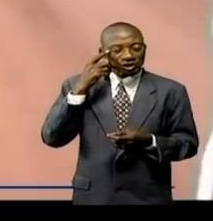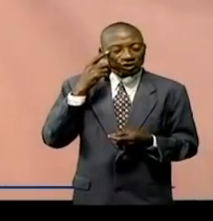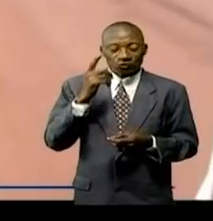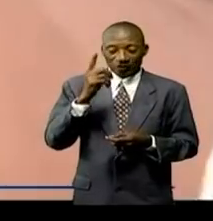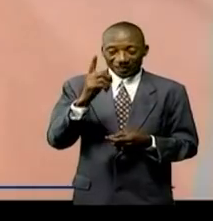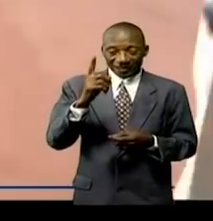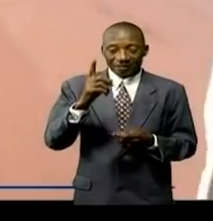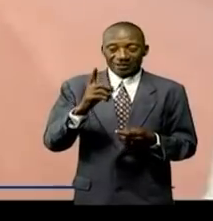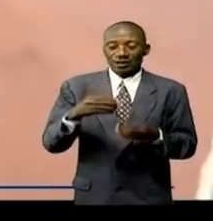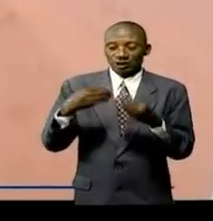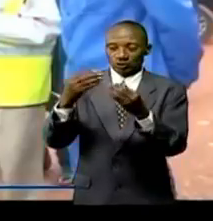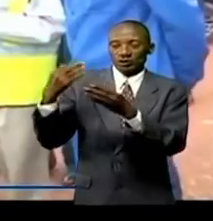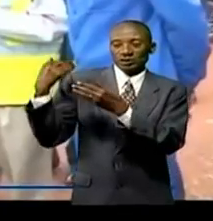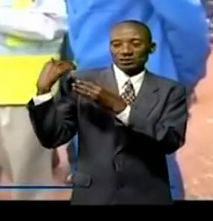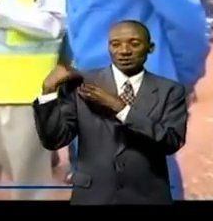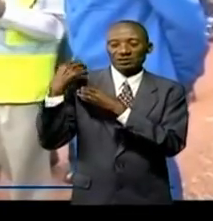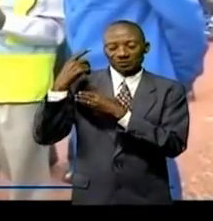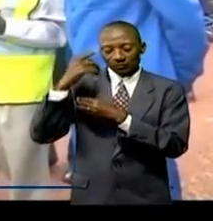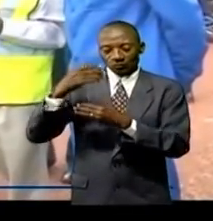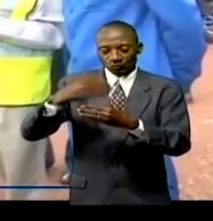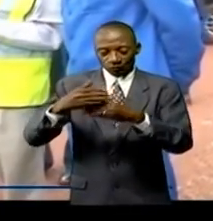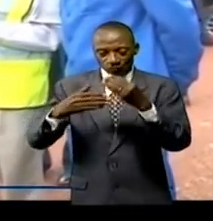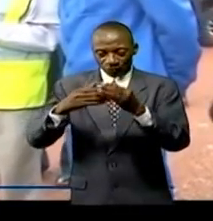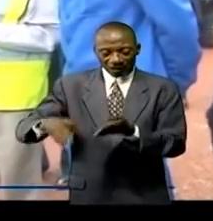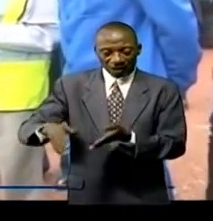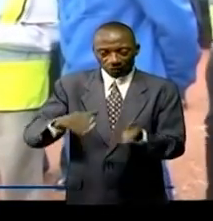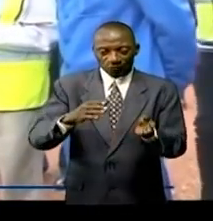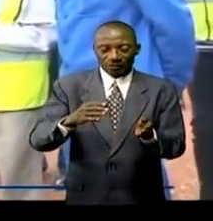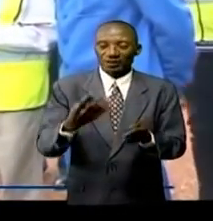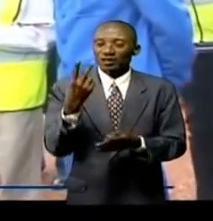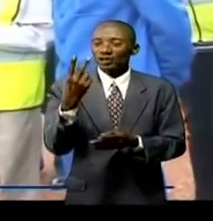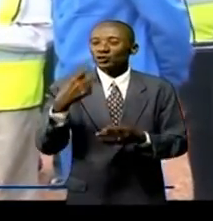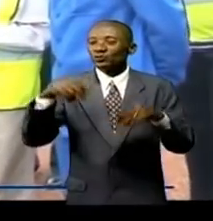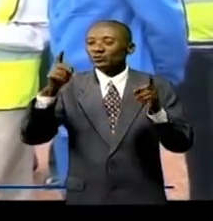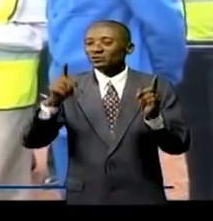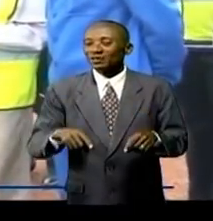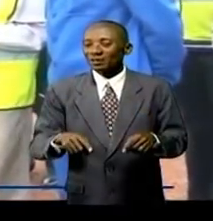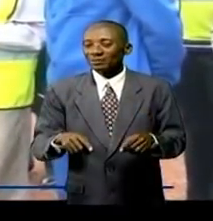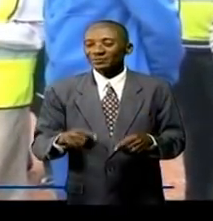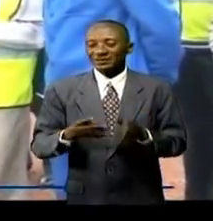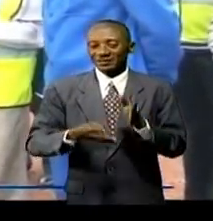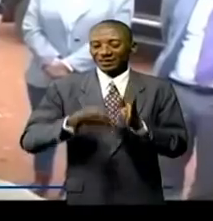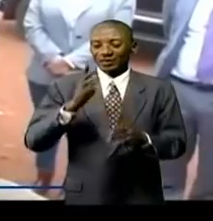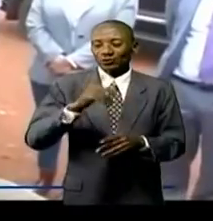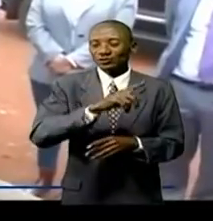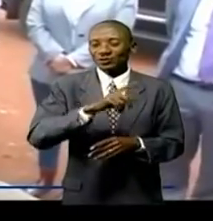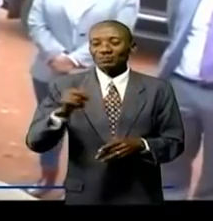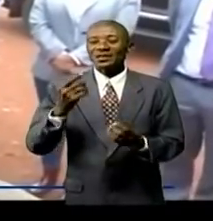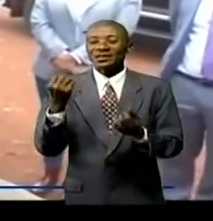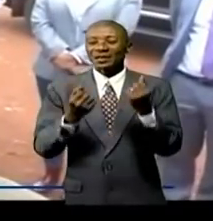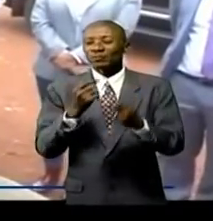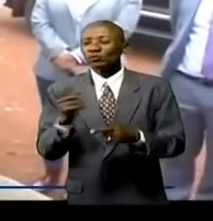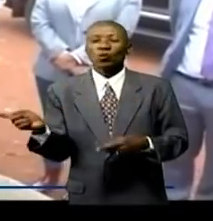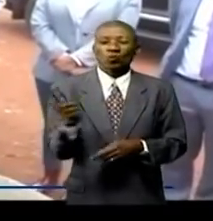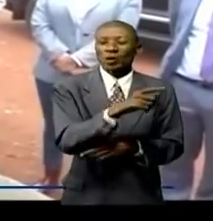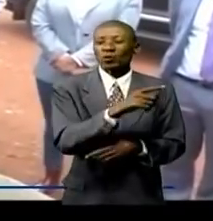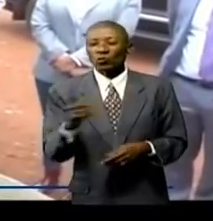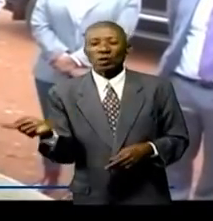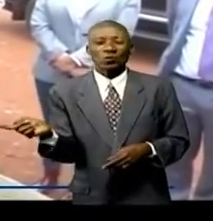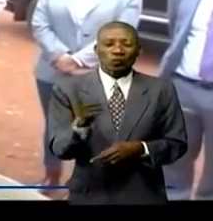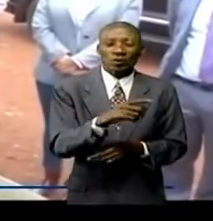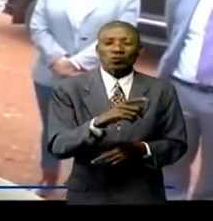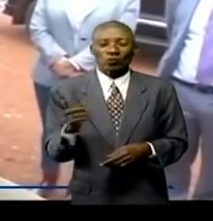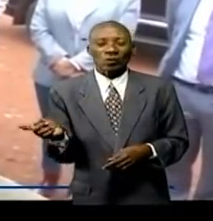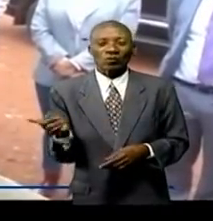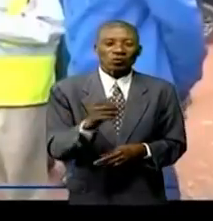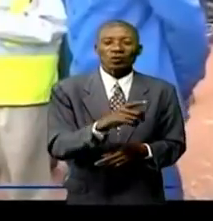CCECC dans un délai de 2 ans. 14 000 camions par mois emprunteront cette route, sans compter les véhicules légers et les bus